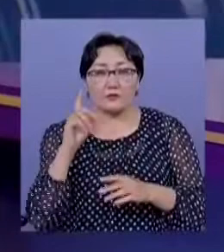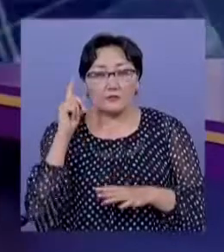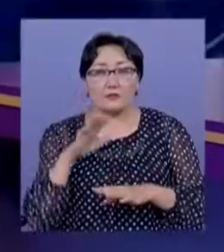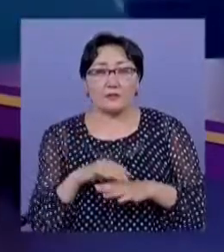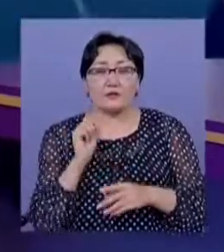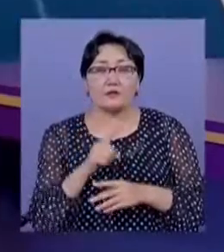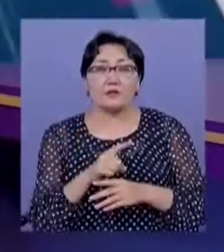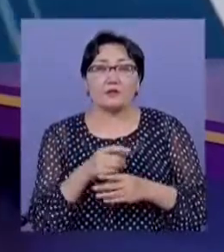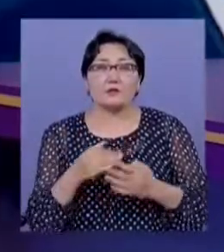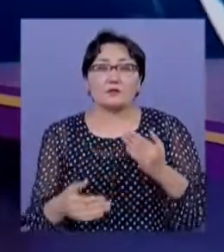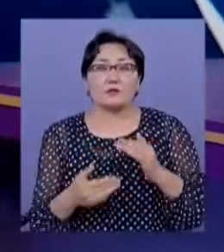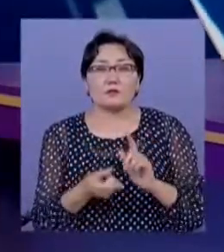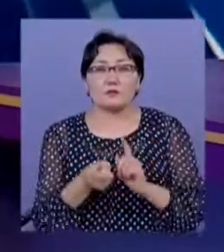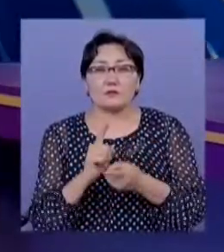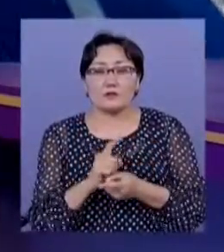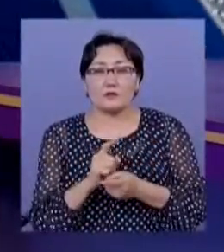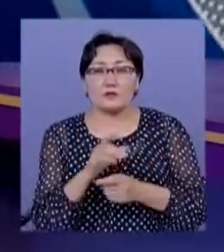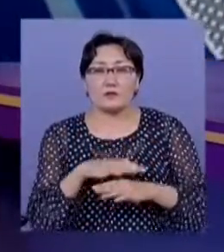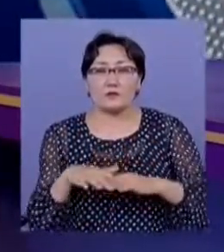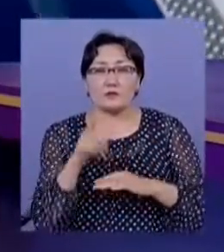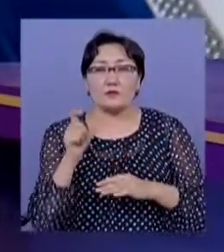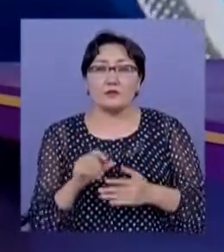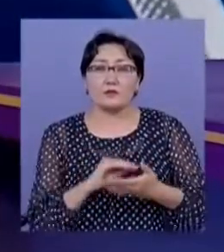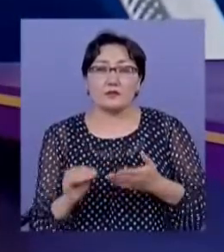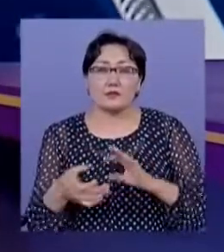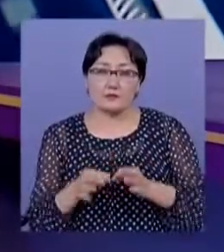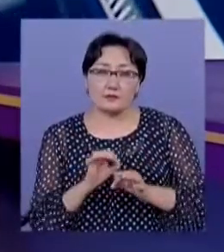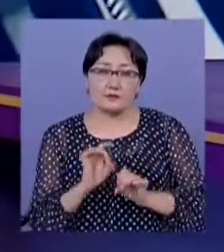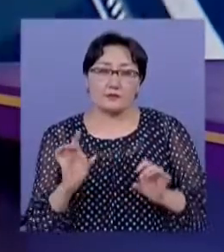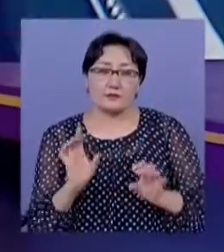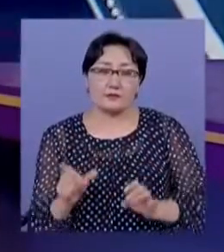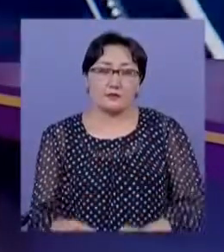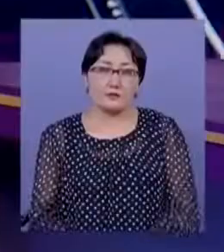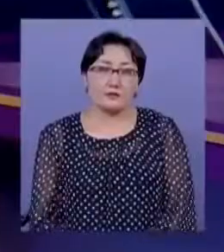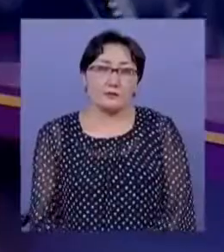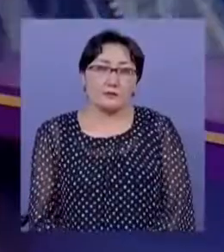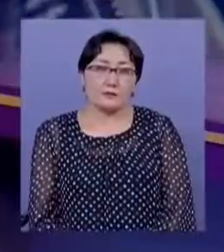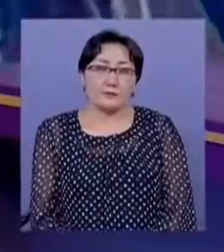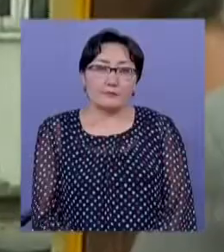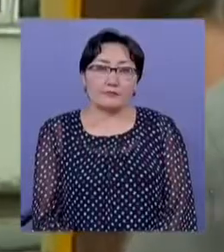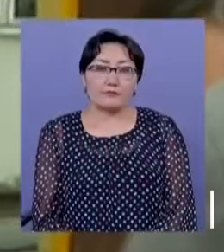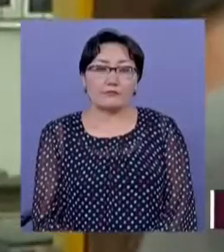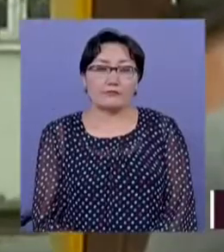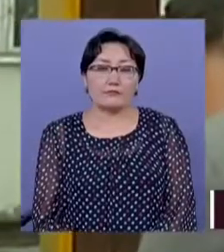тапсырмасынан кейін түрленген ықшам ауданының тұрғындарымен әріптесім Айдана Мейрамбайқызы тілдесіп қайтты.